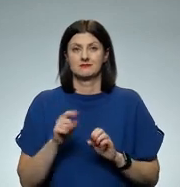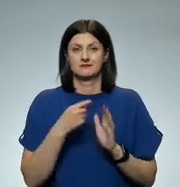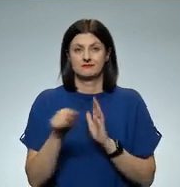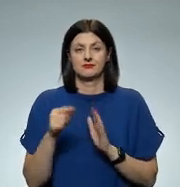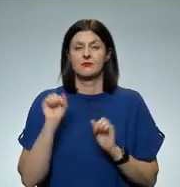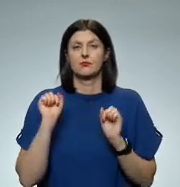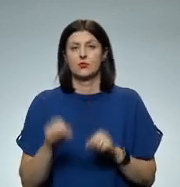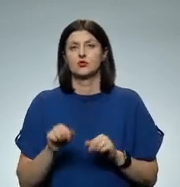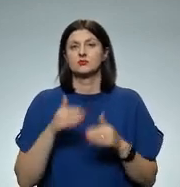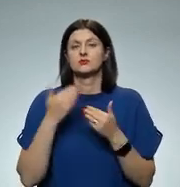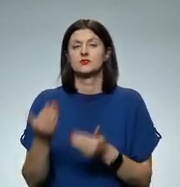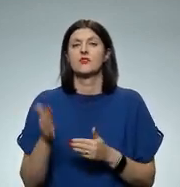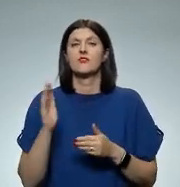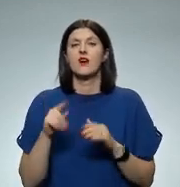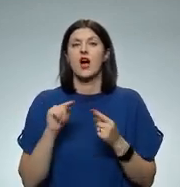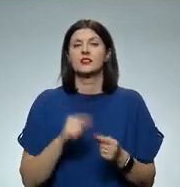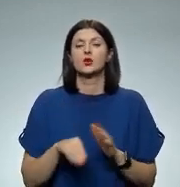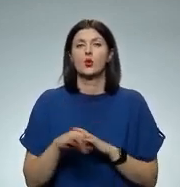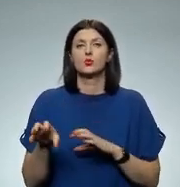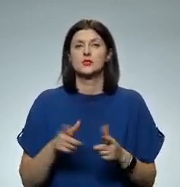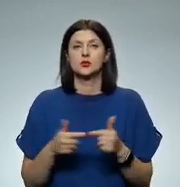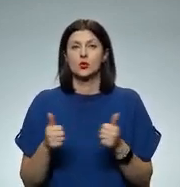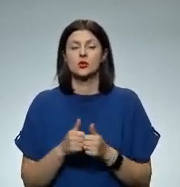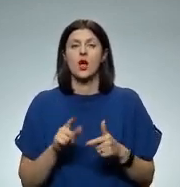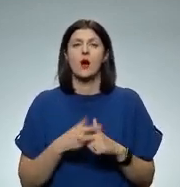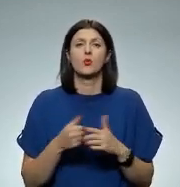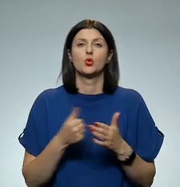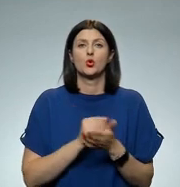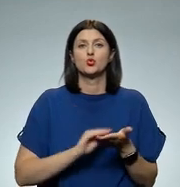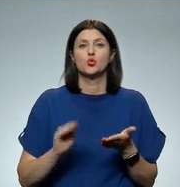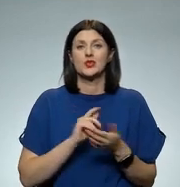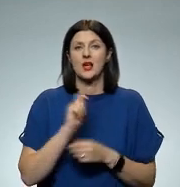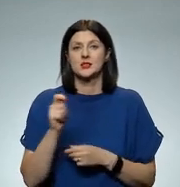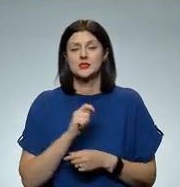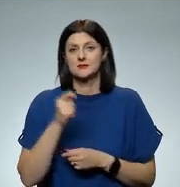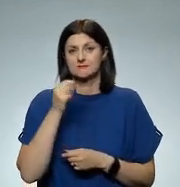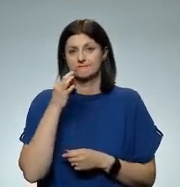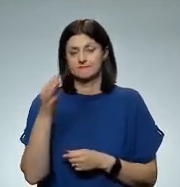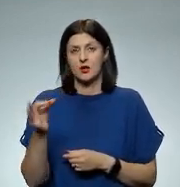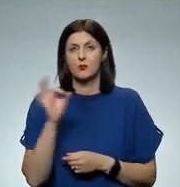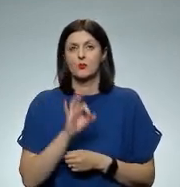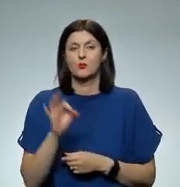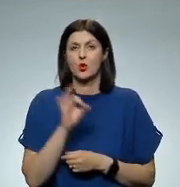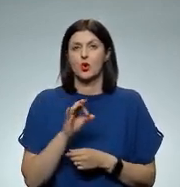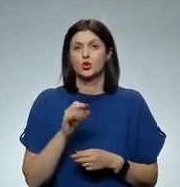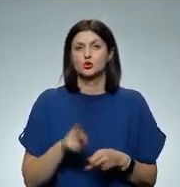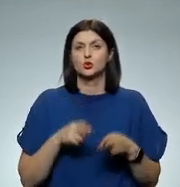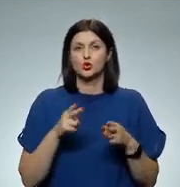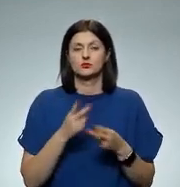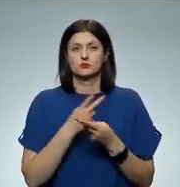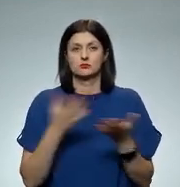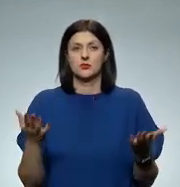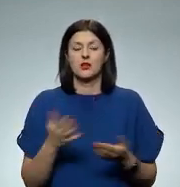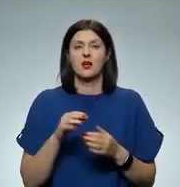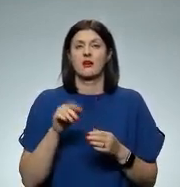буде, звернувшись в антикорупційні органи або безпосередньо до журналістів, заявивши про злочин публічно. За бажанням викривач зможе